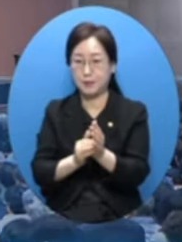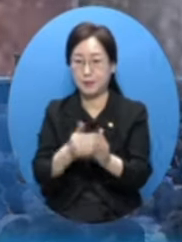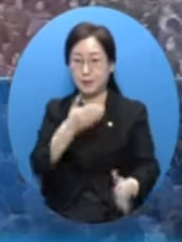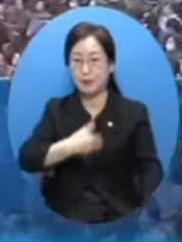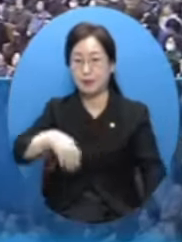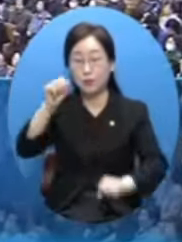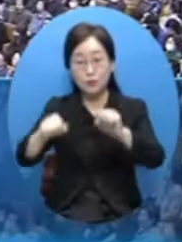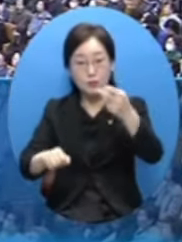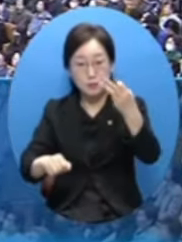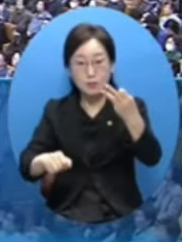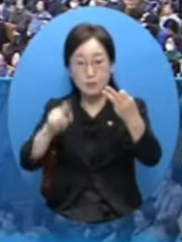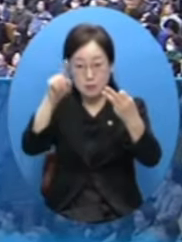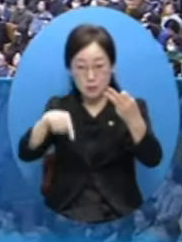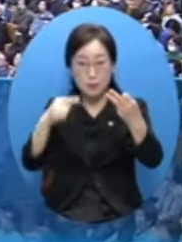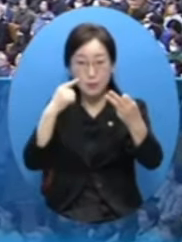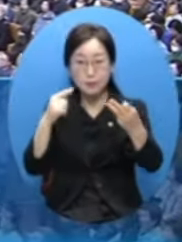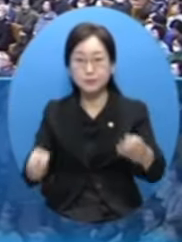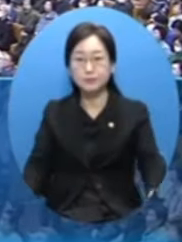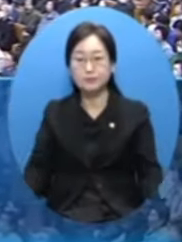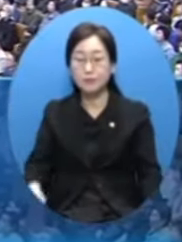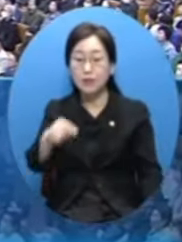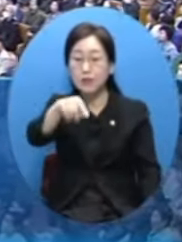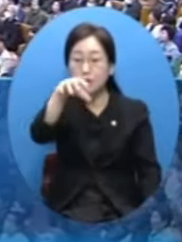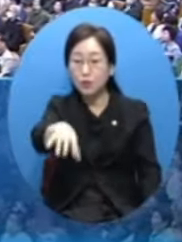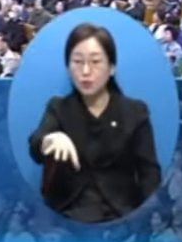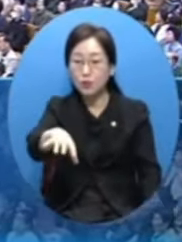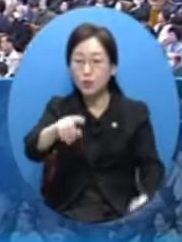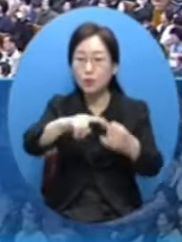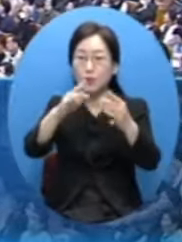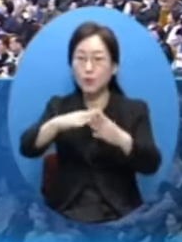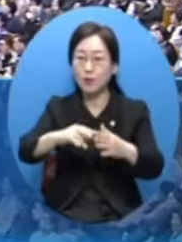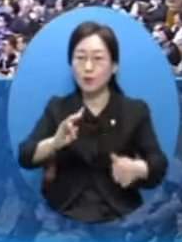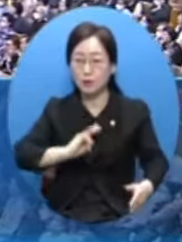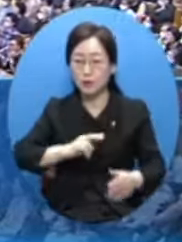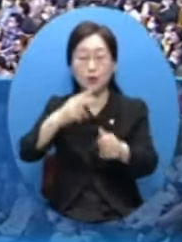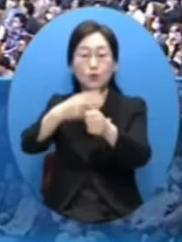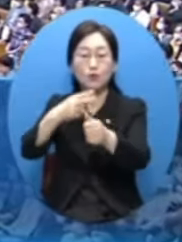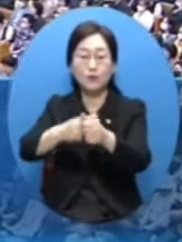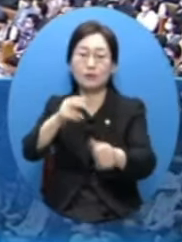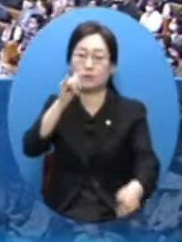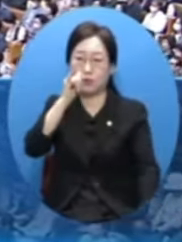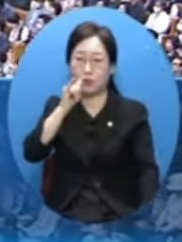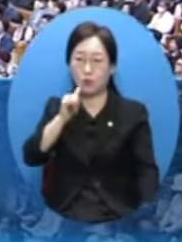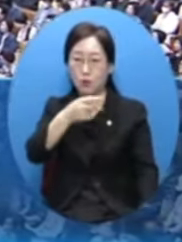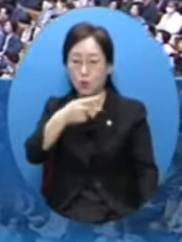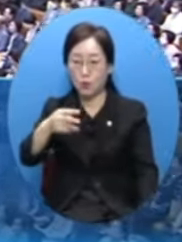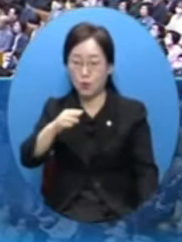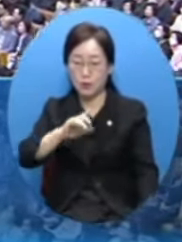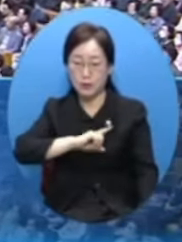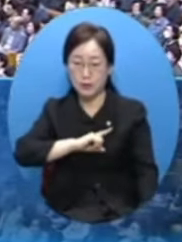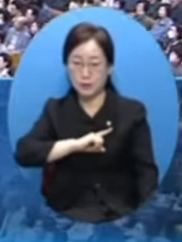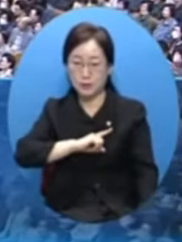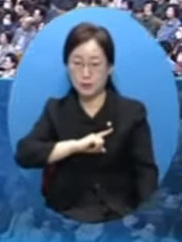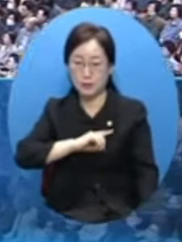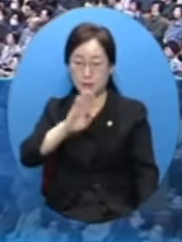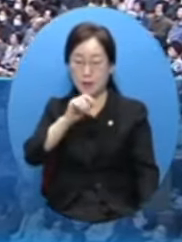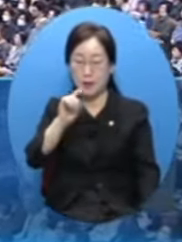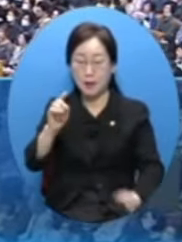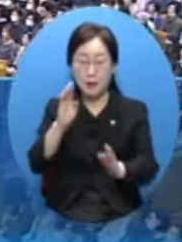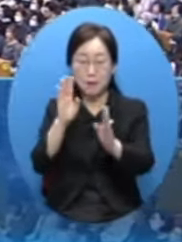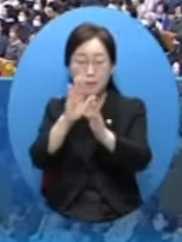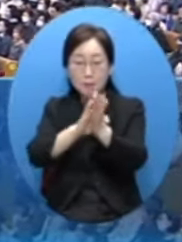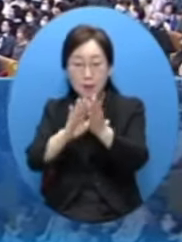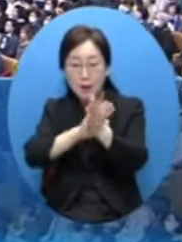1절 2절은 설명합니다. 안디옥 교회의 선지자들과 교사들이 있으니 곧 바나바와 니게르라